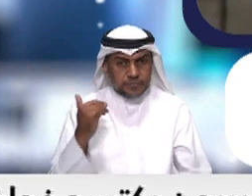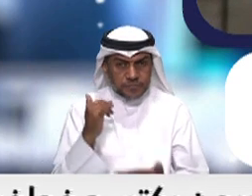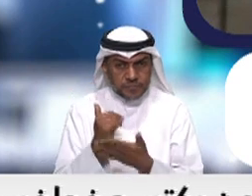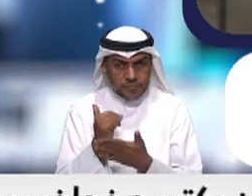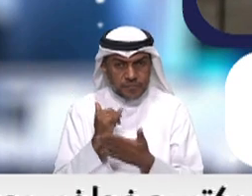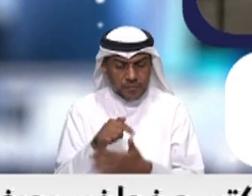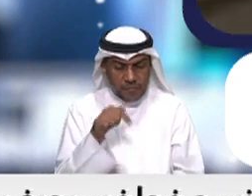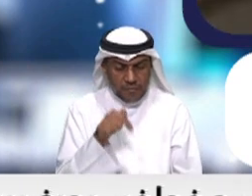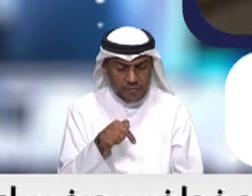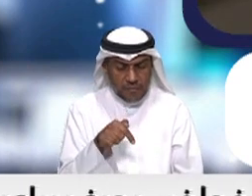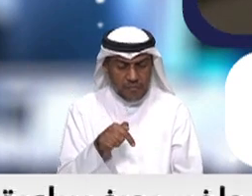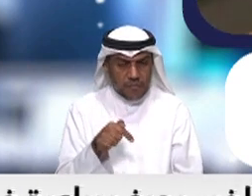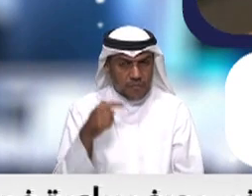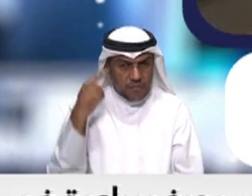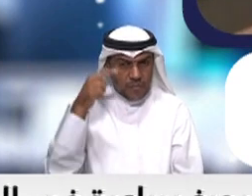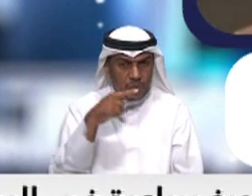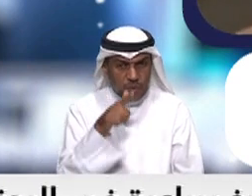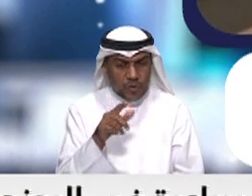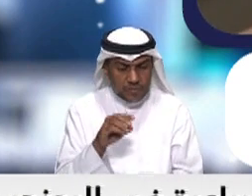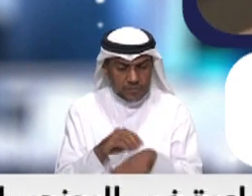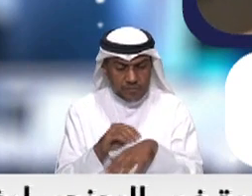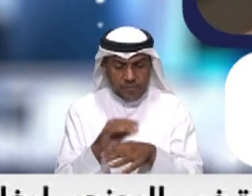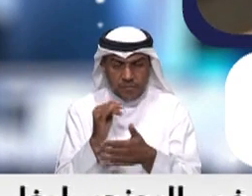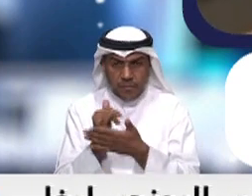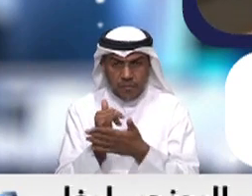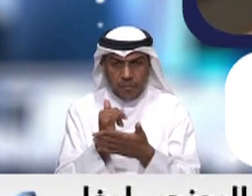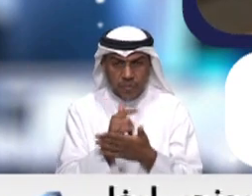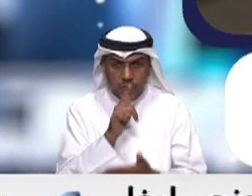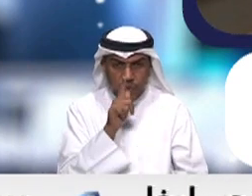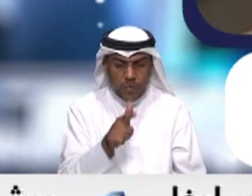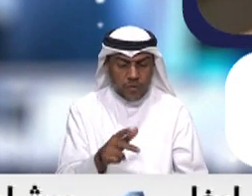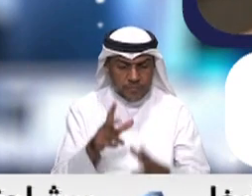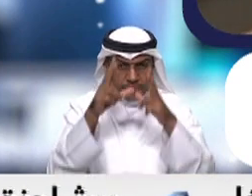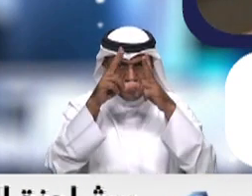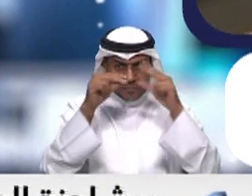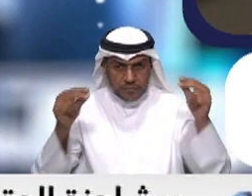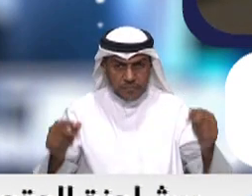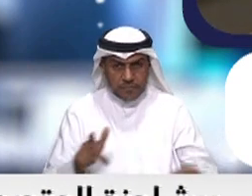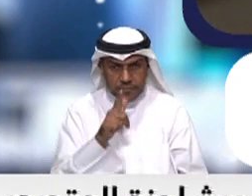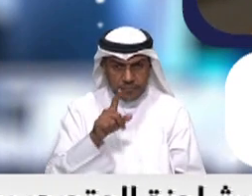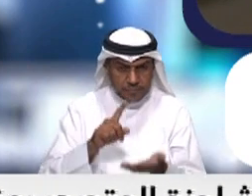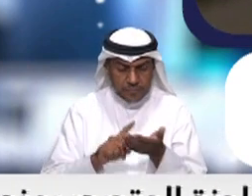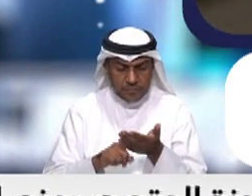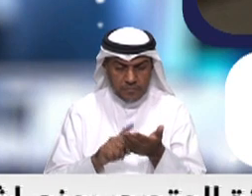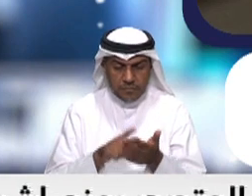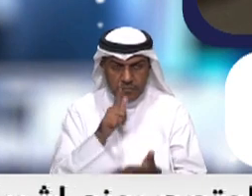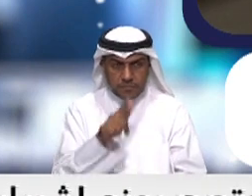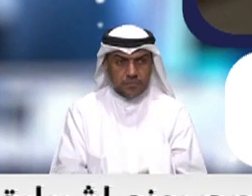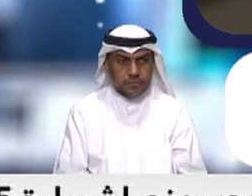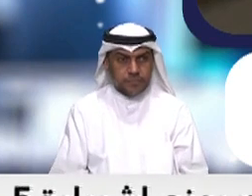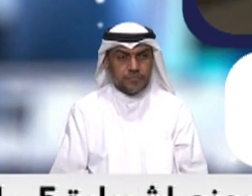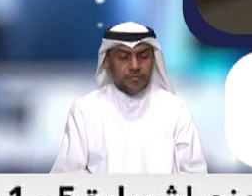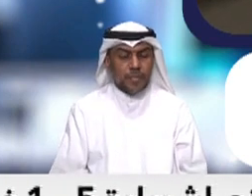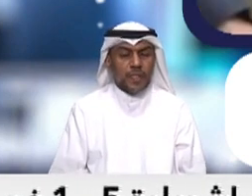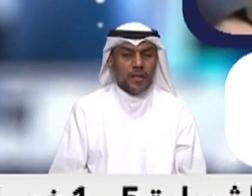حديث إيراني عن المسؤولية عن الملف اللبناني وتأكيد رئيس